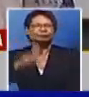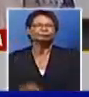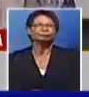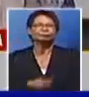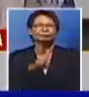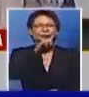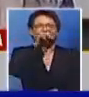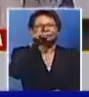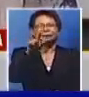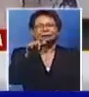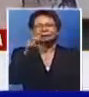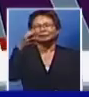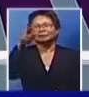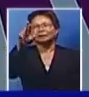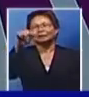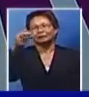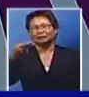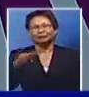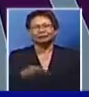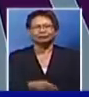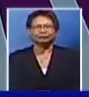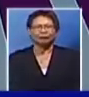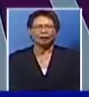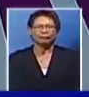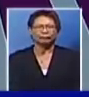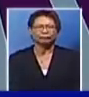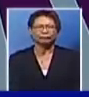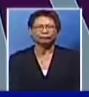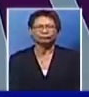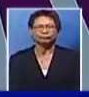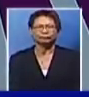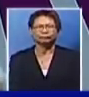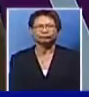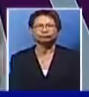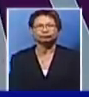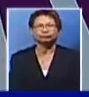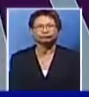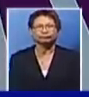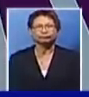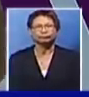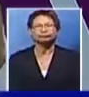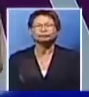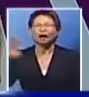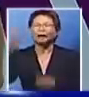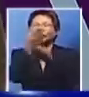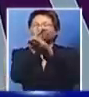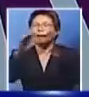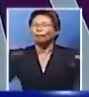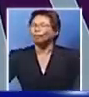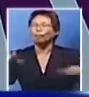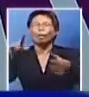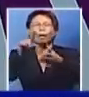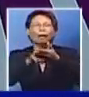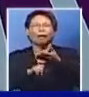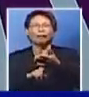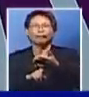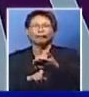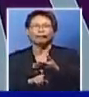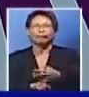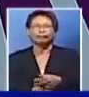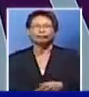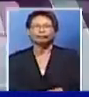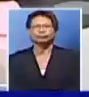Zamri, Berita RTM. Anda bebas bergerak ke mana-mana dan anda bebas melakukan banyak